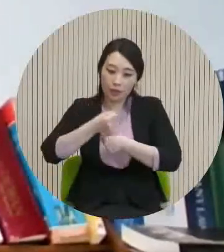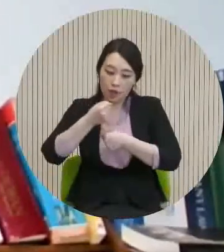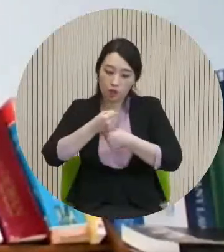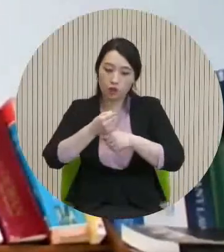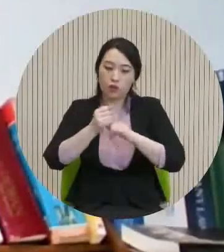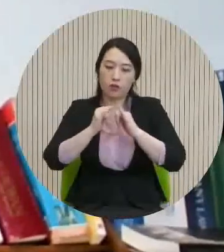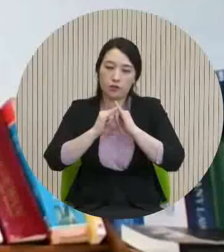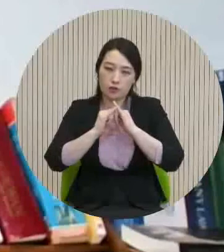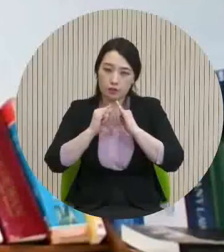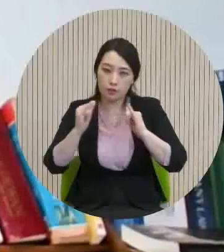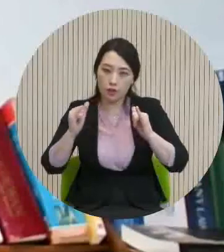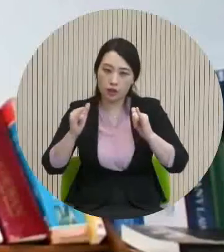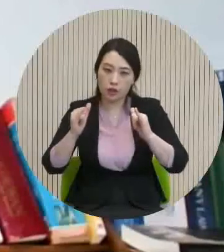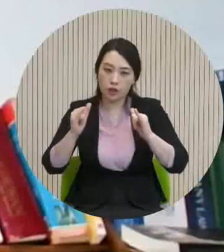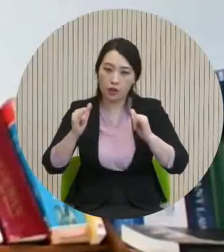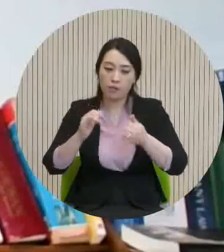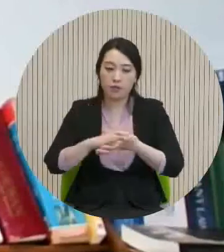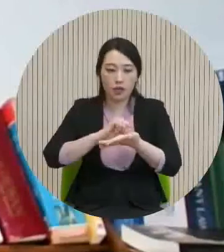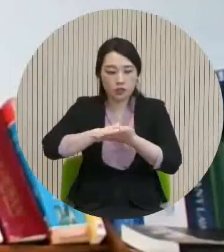창작자, 저자가